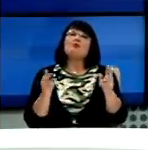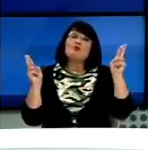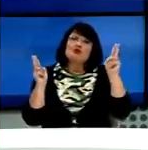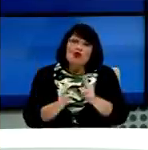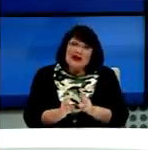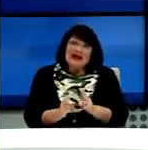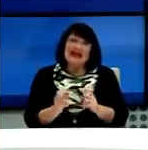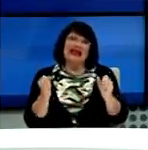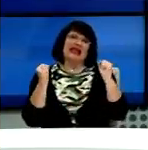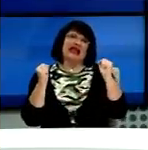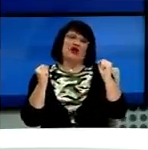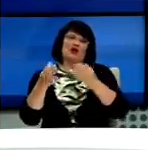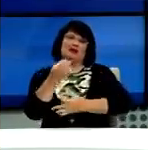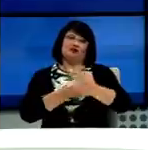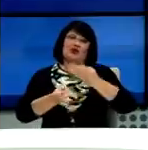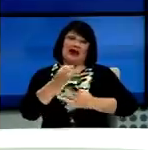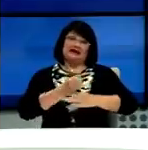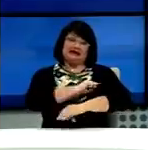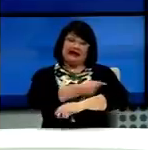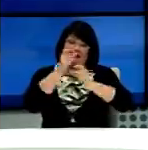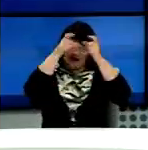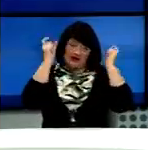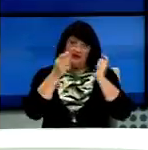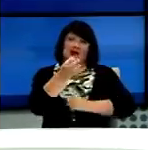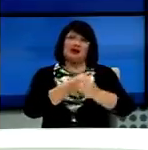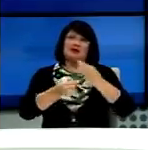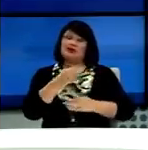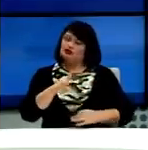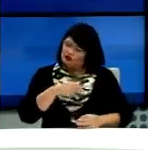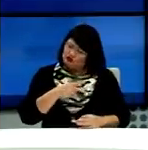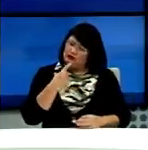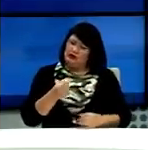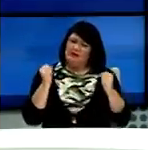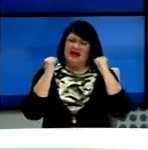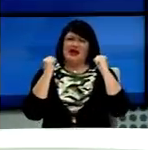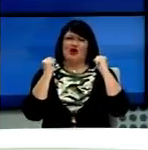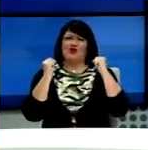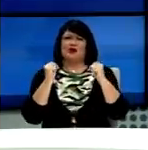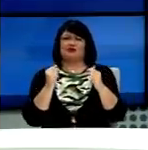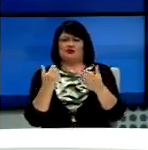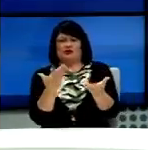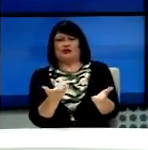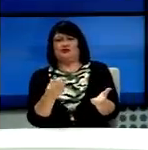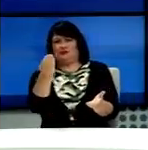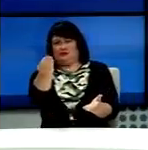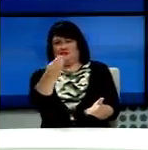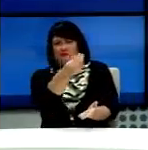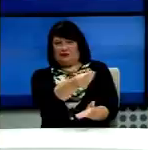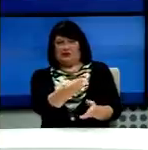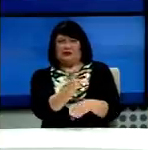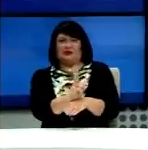ήρωες. Περί αυτού μιλάμε. Εσείς τους είπατε, έτσι και σωστά. Εσείς τους είπατε. Να ορίστε τα στοιχεία. Πάρτε